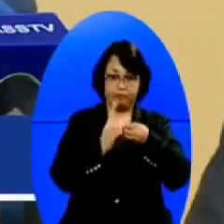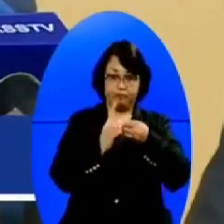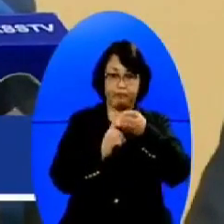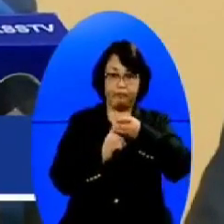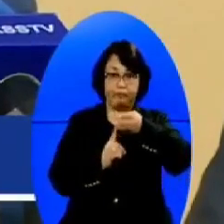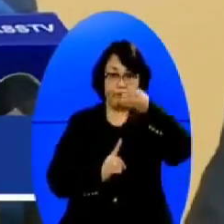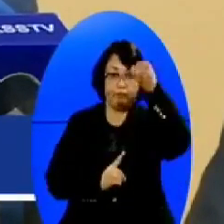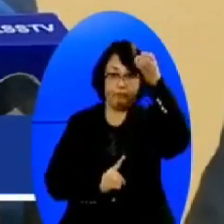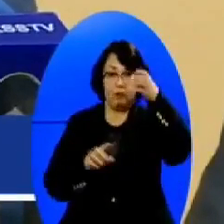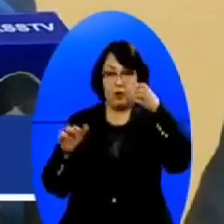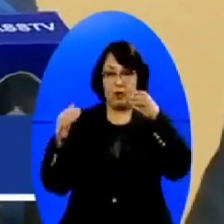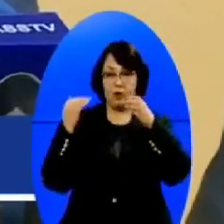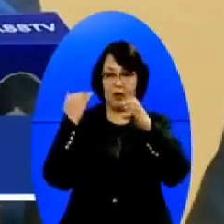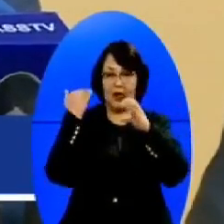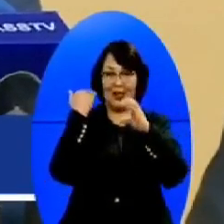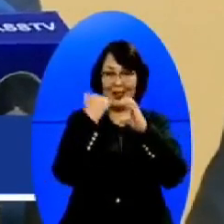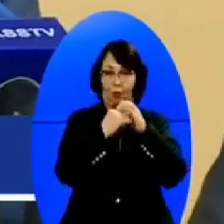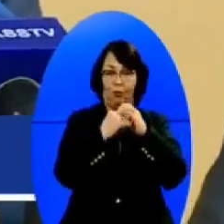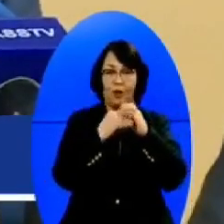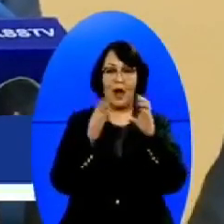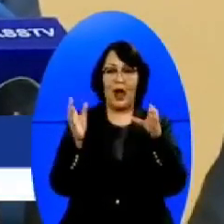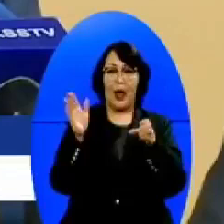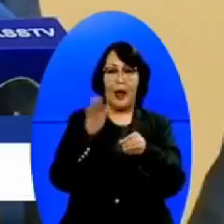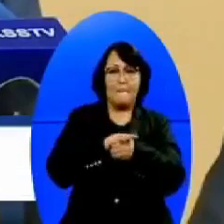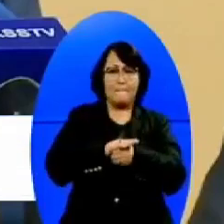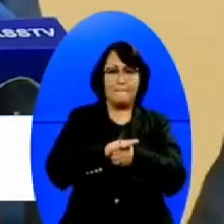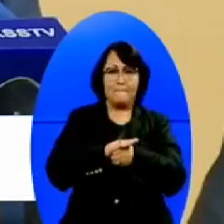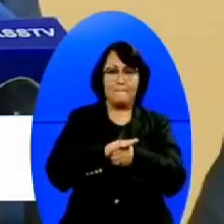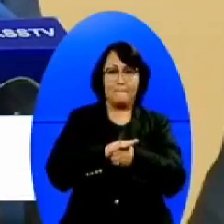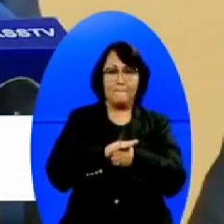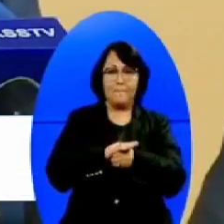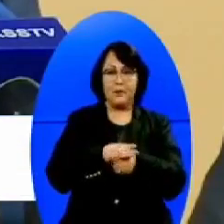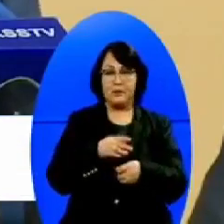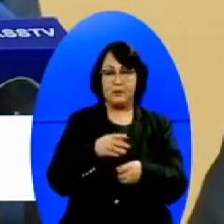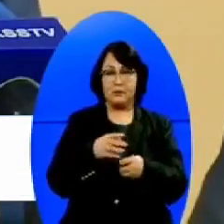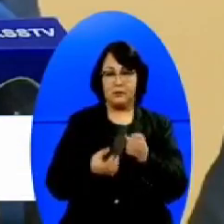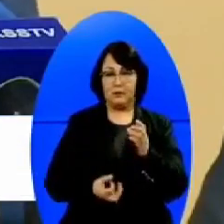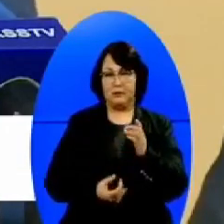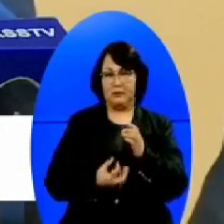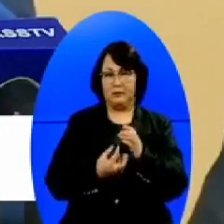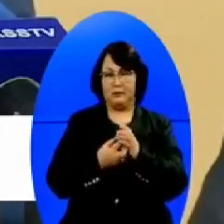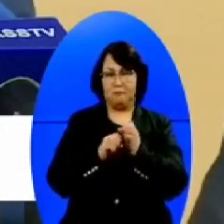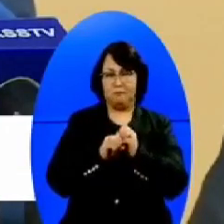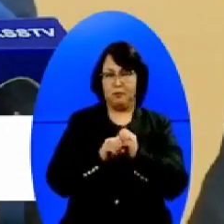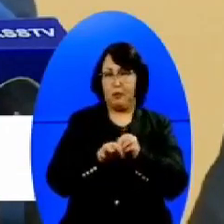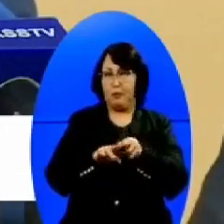онцдог. Үүнээс бол угаартдаг. Зуух ханам пеншн эвдэрсэн